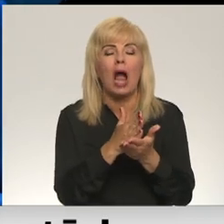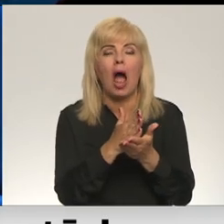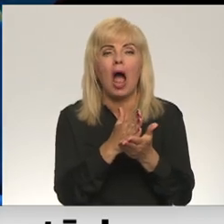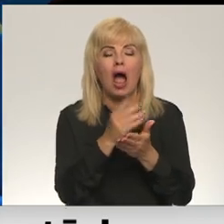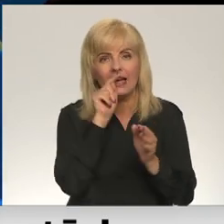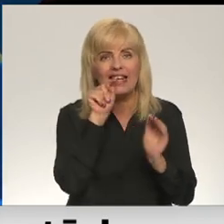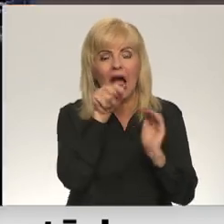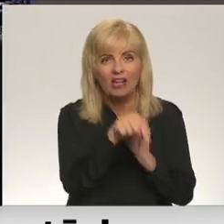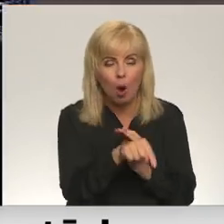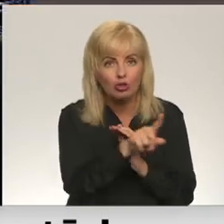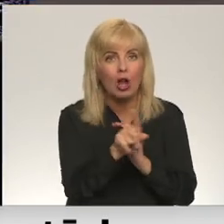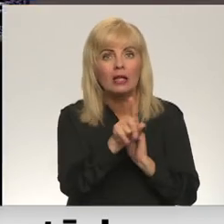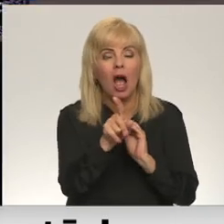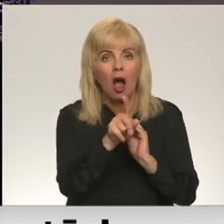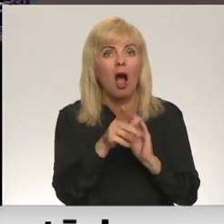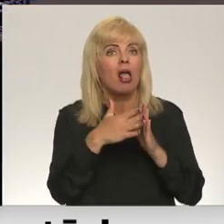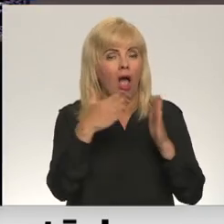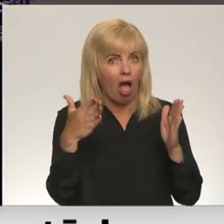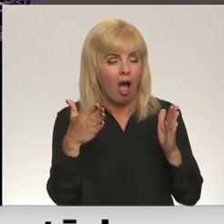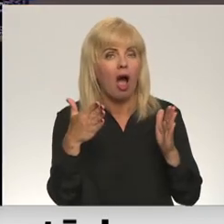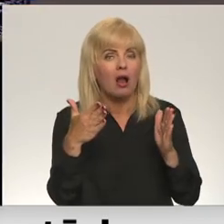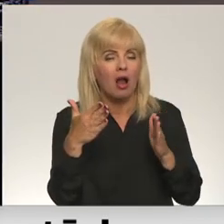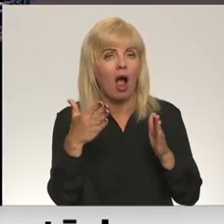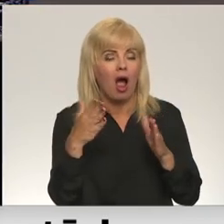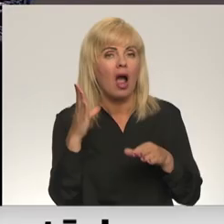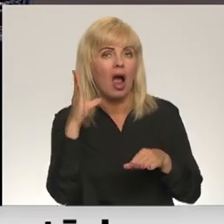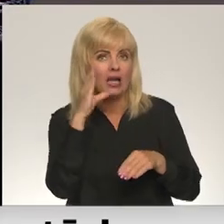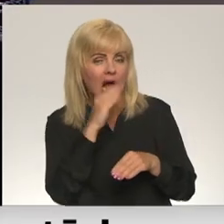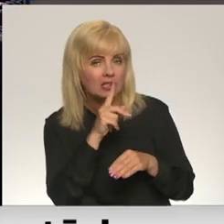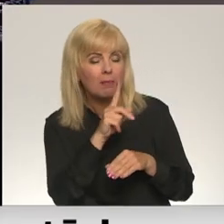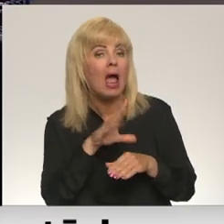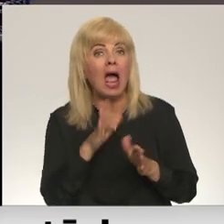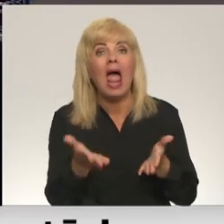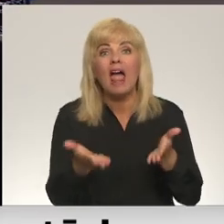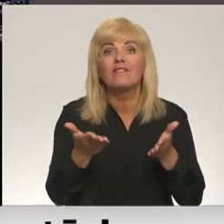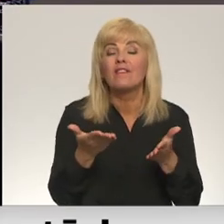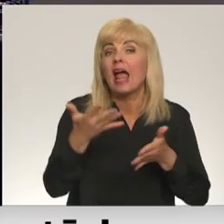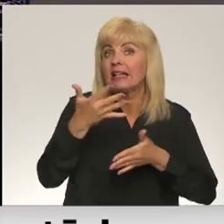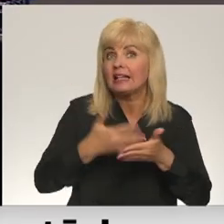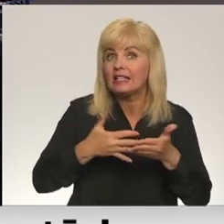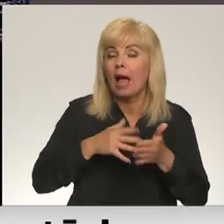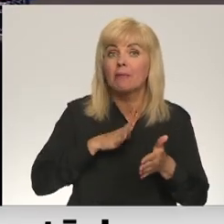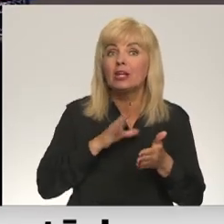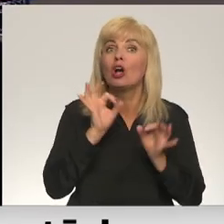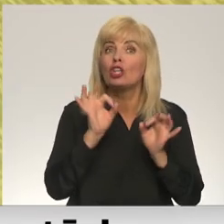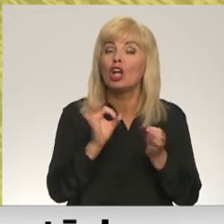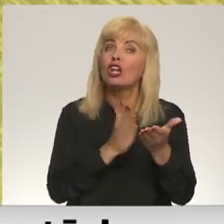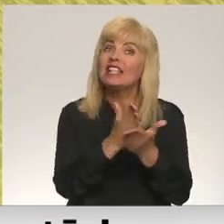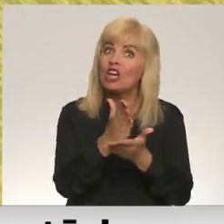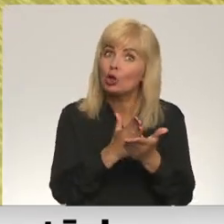Un tas ir bijis arī vislielākais izaicinājums, jo līdz šim viss efektīvākie risinājumi ir bijuši ķirurģiski